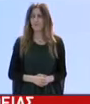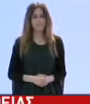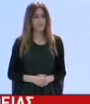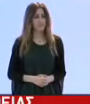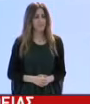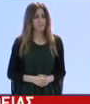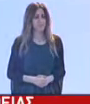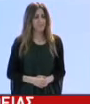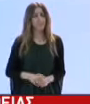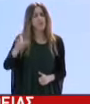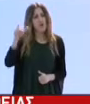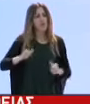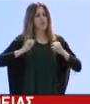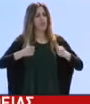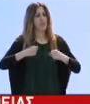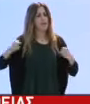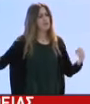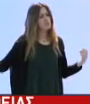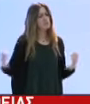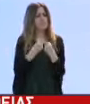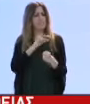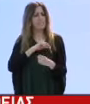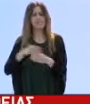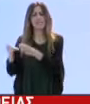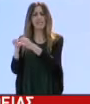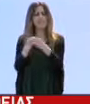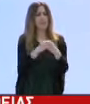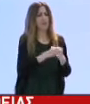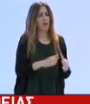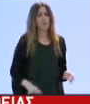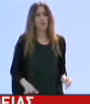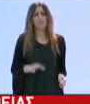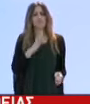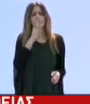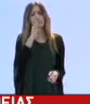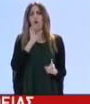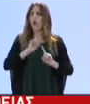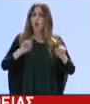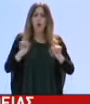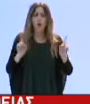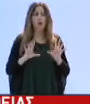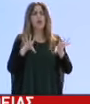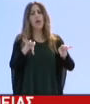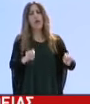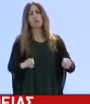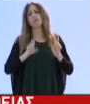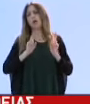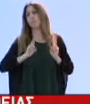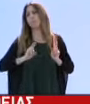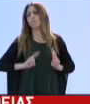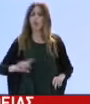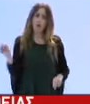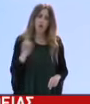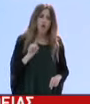Που συγκρούστηκε με τα συμφέροντα. Που δεν προσκολήθηκε στην καρέκλα της εξουσίας. Που τόλμησε να μιλήσει με